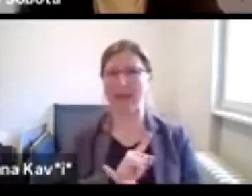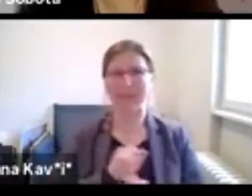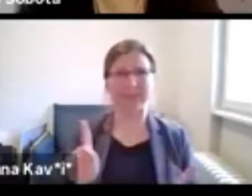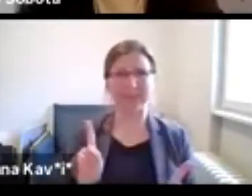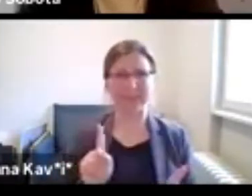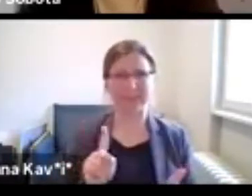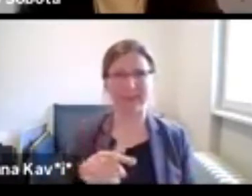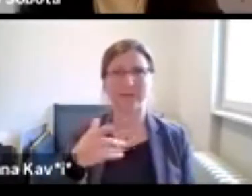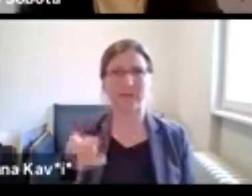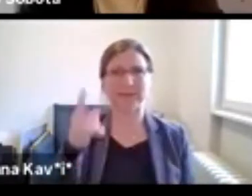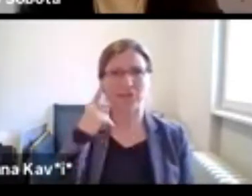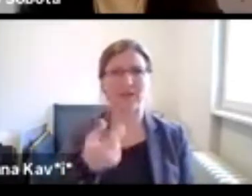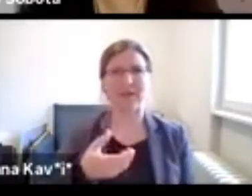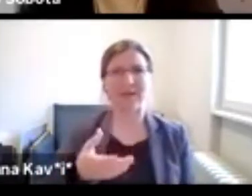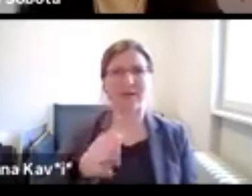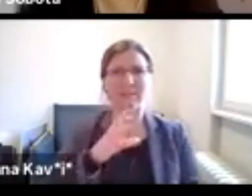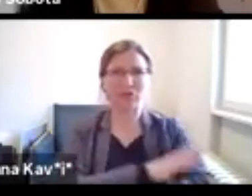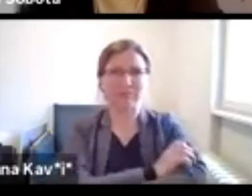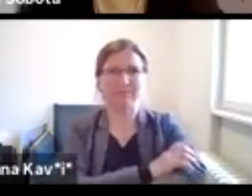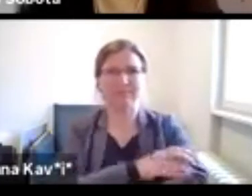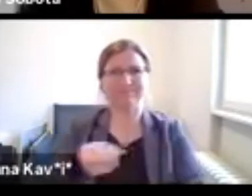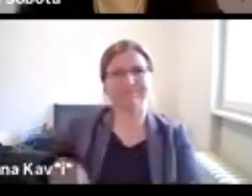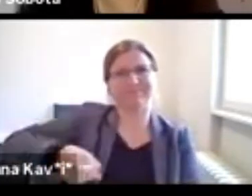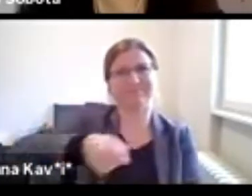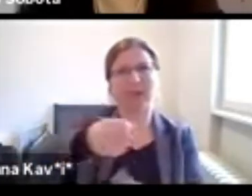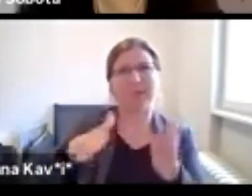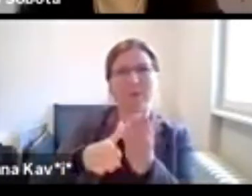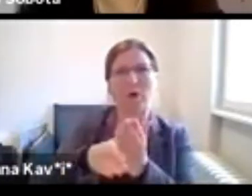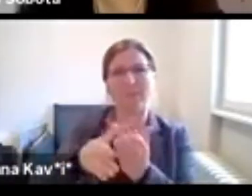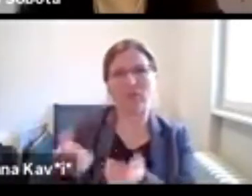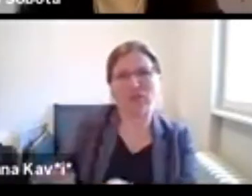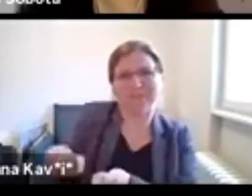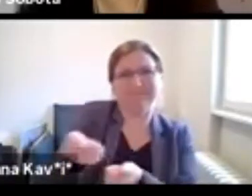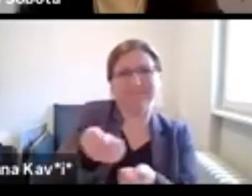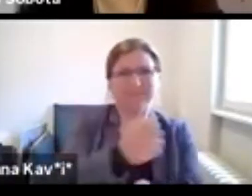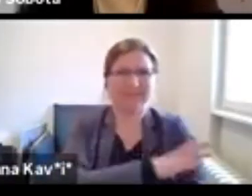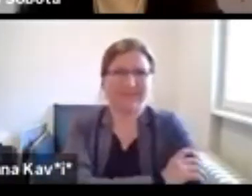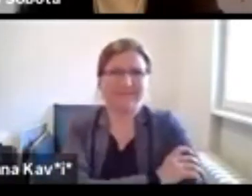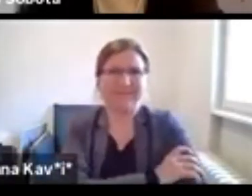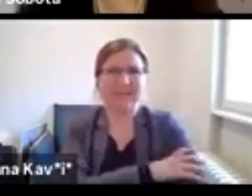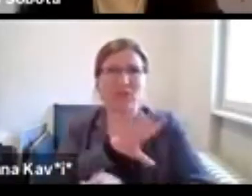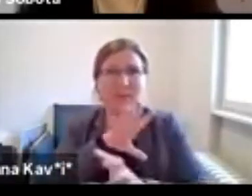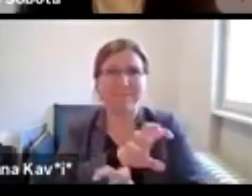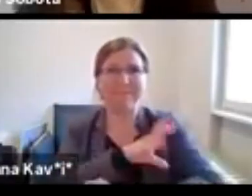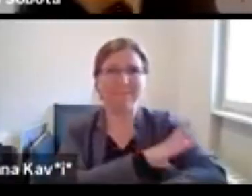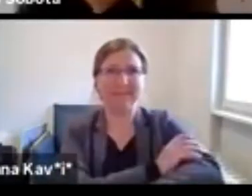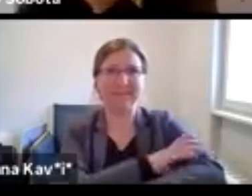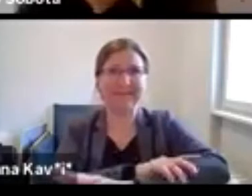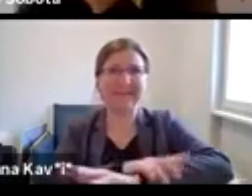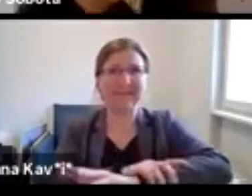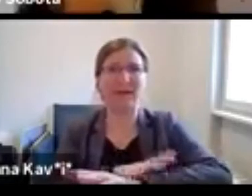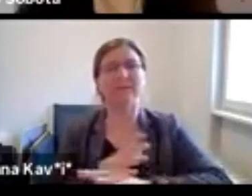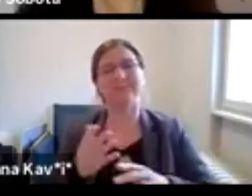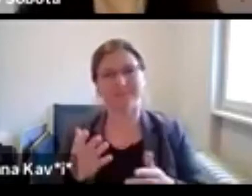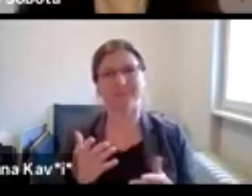to fizičko vođenje kada pomažemo osobi s motoričkim poremećajem je često neizbježno pa se tu krši ta distanca.